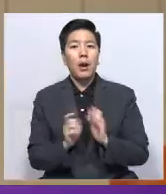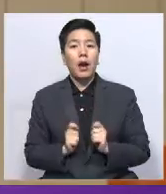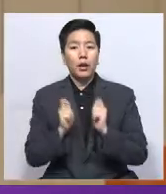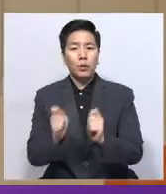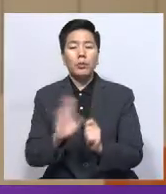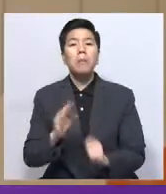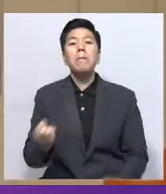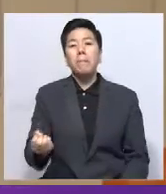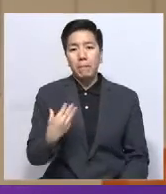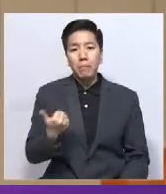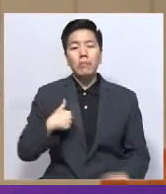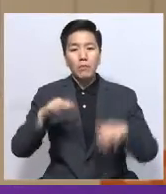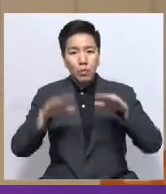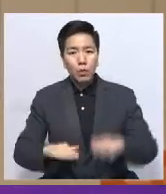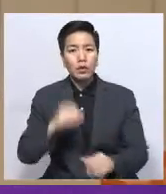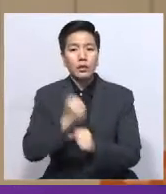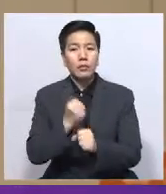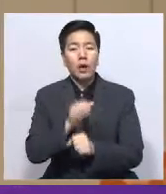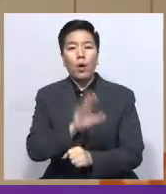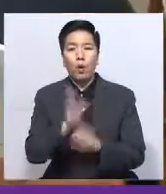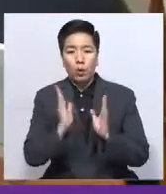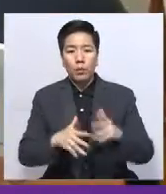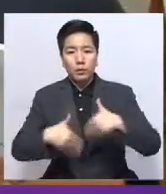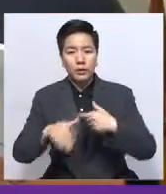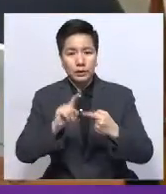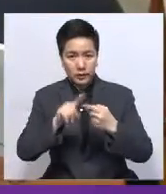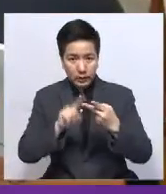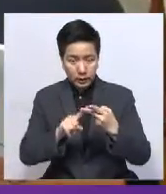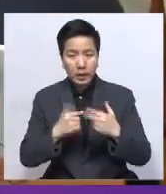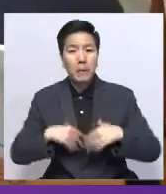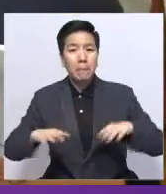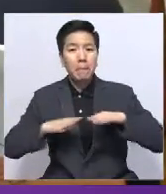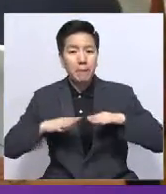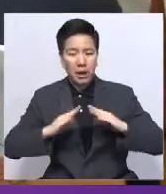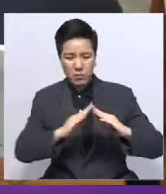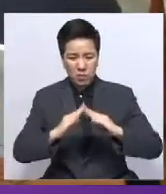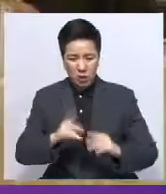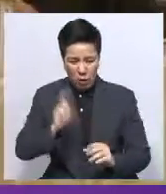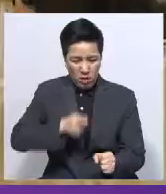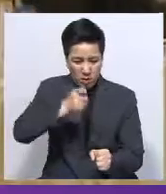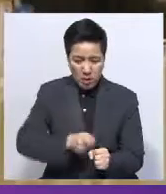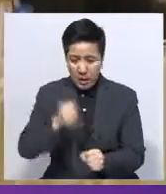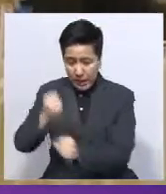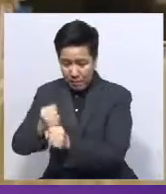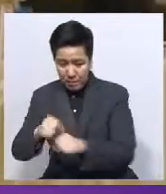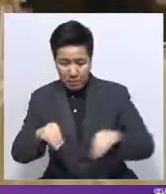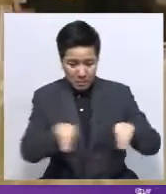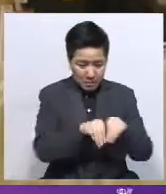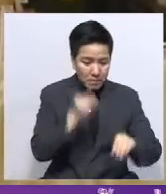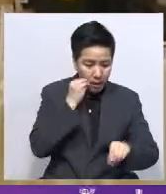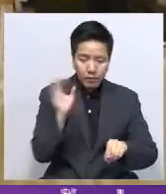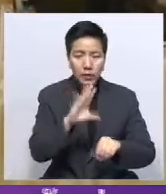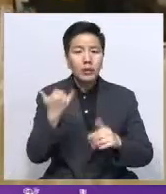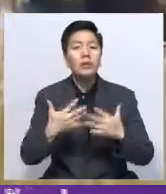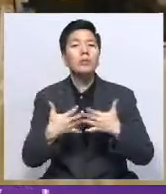เป็นระบบแจ้งเพื่อลดภาระให้กับประชาชนยกเลิกการกำหนดที่พักอาศัยของแรงงานต่างด้าวในแต่ละท้องที่เพื่อให้สอด